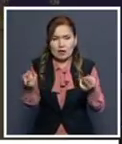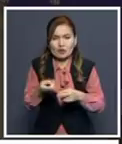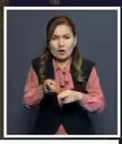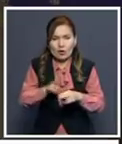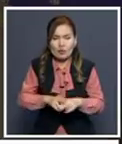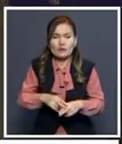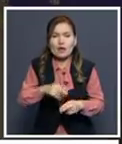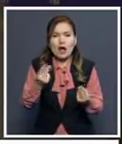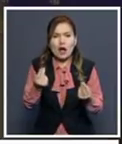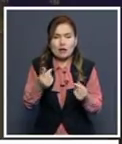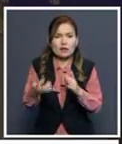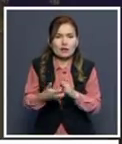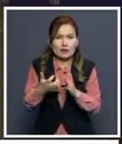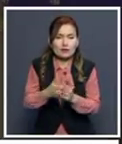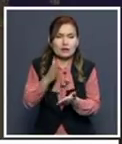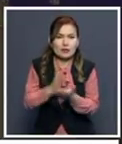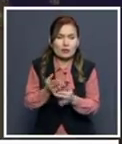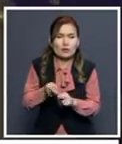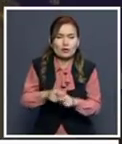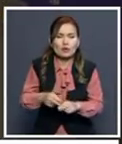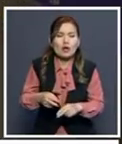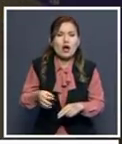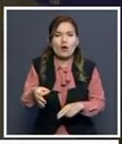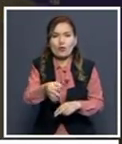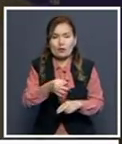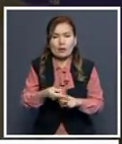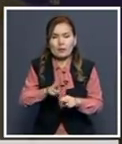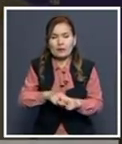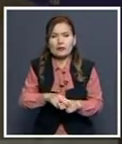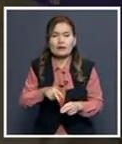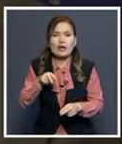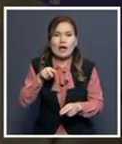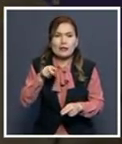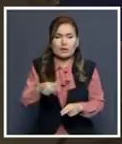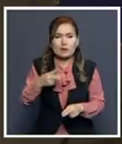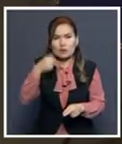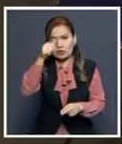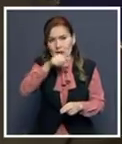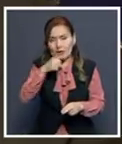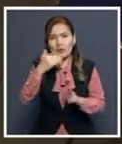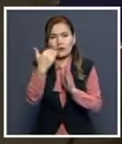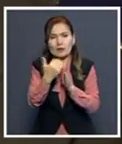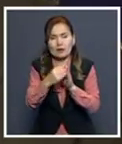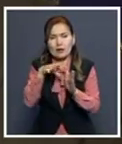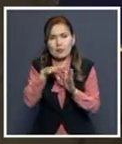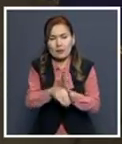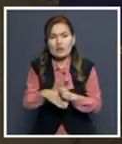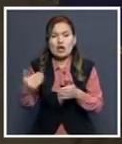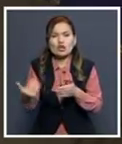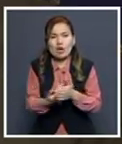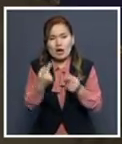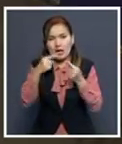күнде бітетін шаруа емес. Ішкі істер министрлігі 2018-2020 жылдарға жаңа техникамен қамтамасыз ету